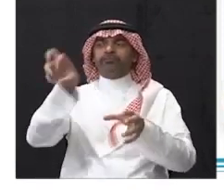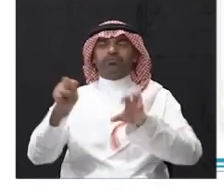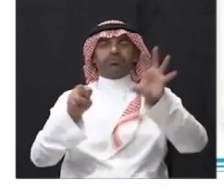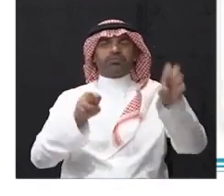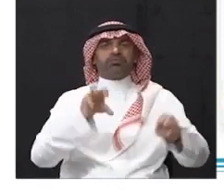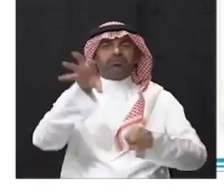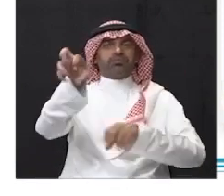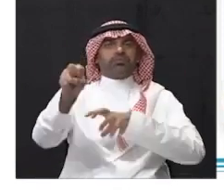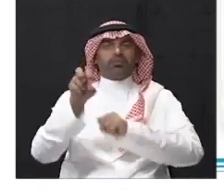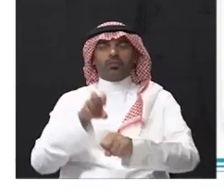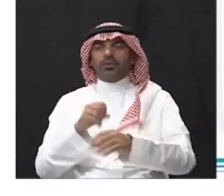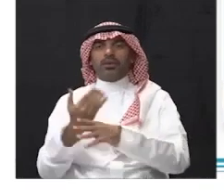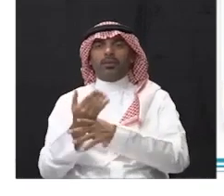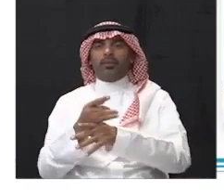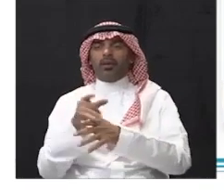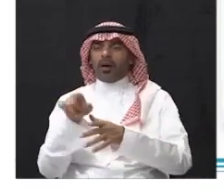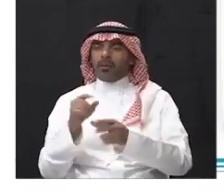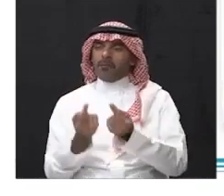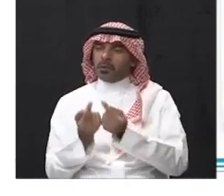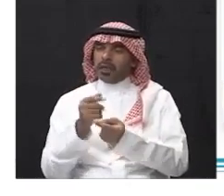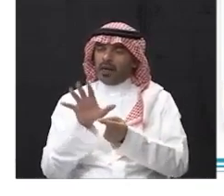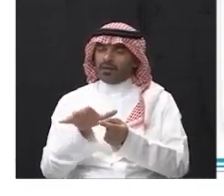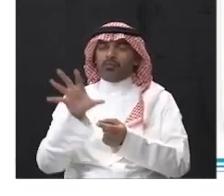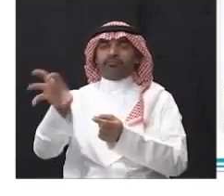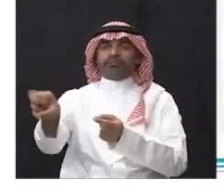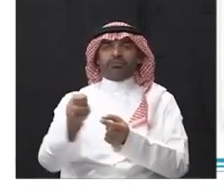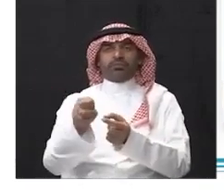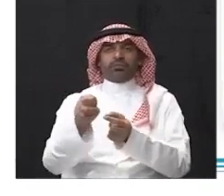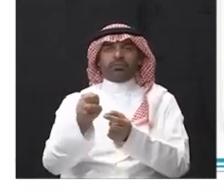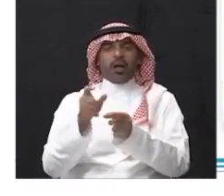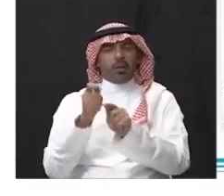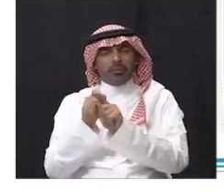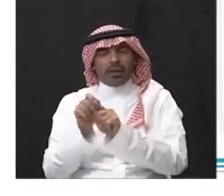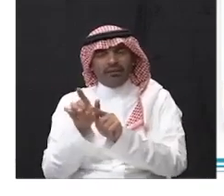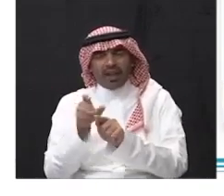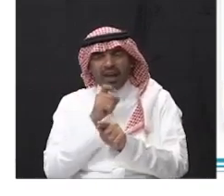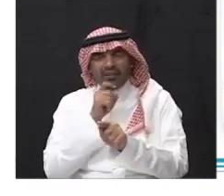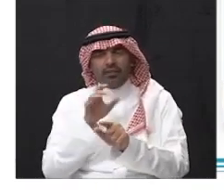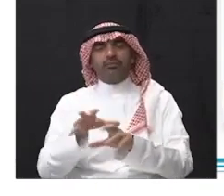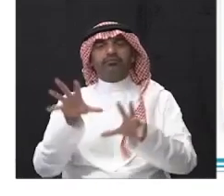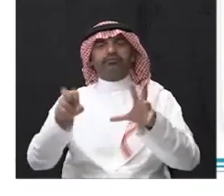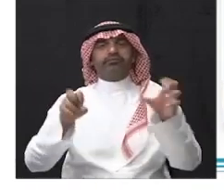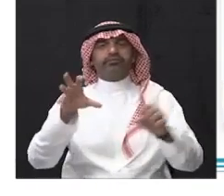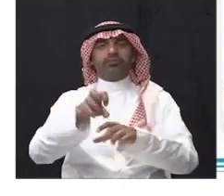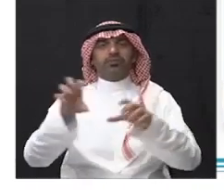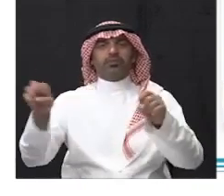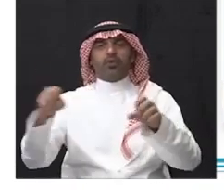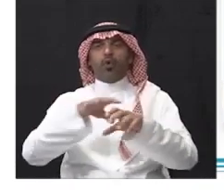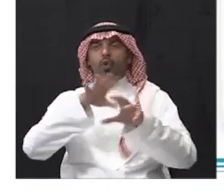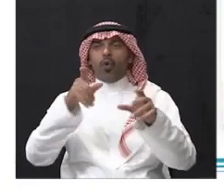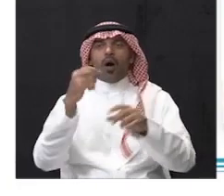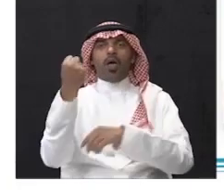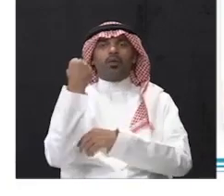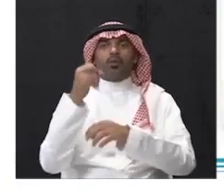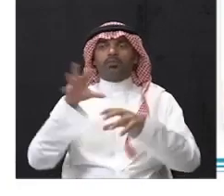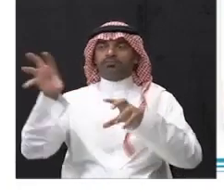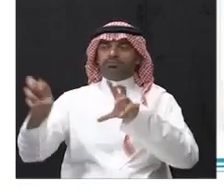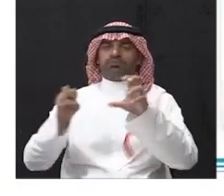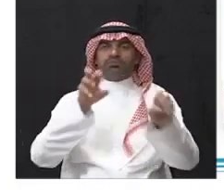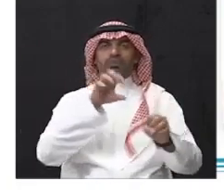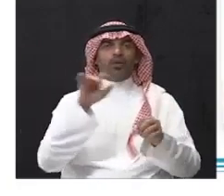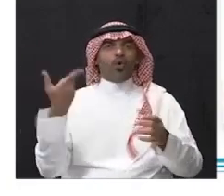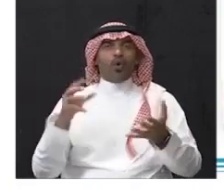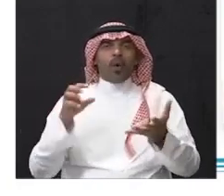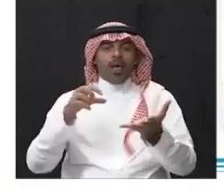الغنية بمواردها الطبيعية. سؤال: عدد دوافع الاستعمار. هي 4